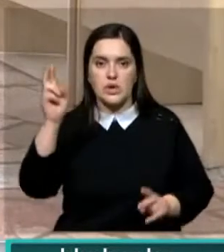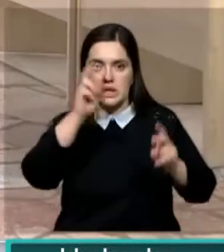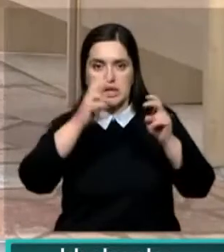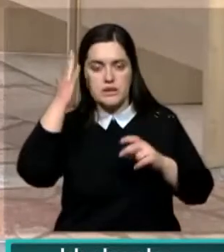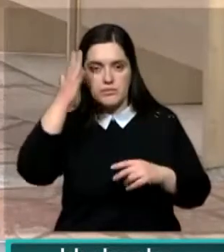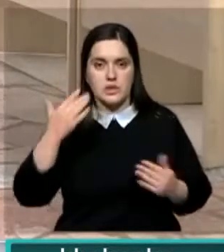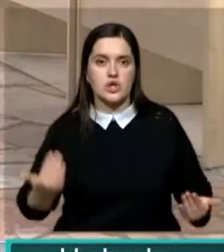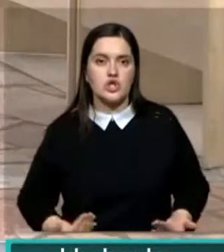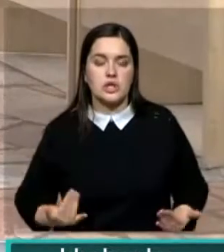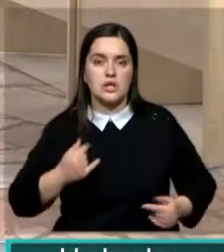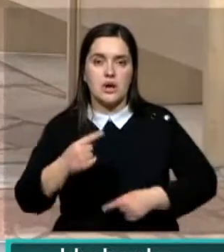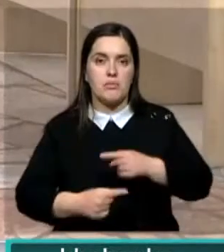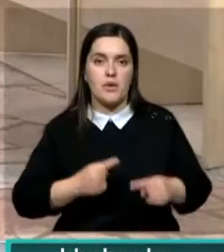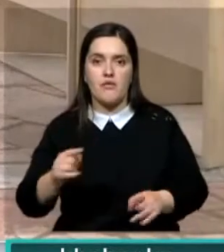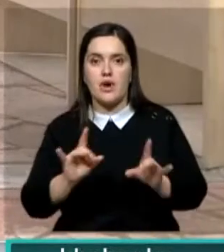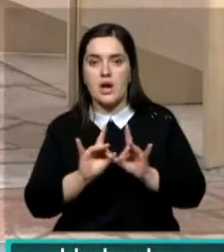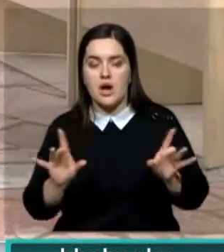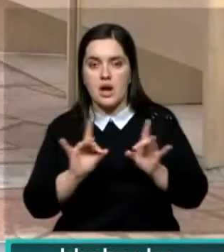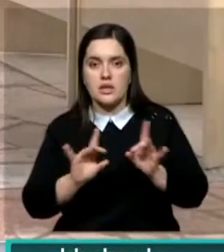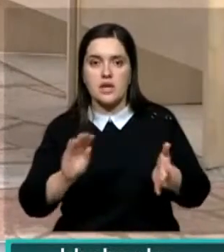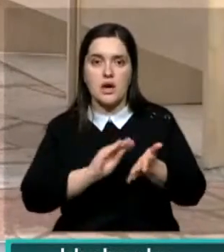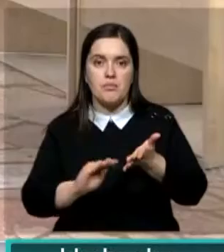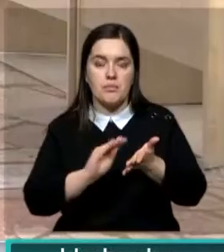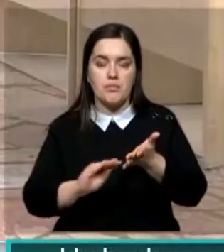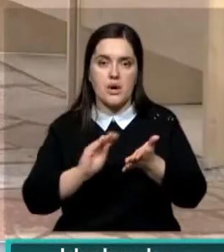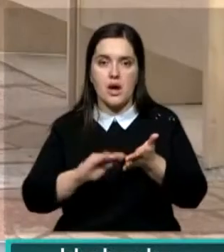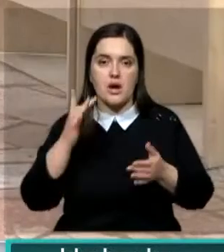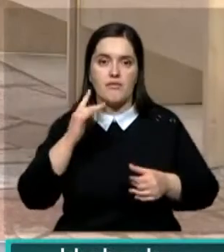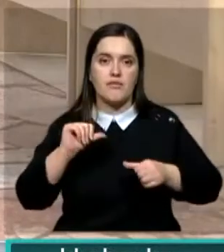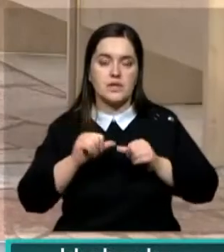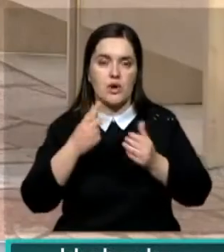И для нынешнего поколения его рассказы и повести, как маяк, они всегда укажут путь.